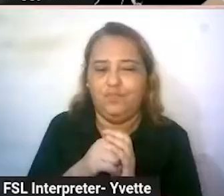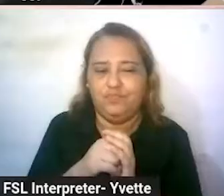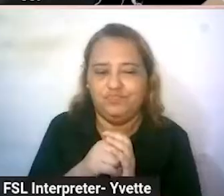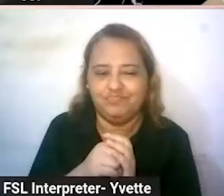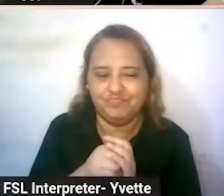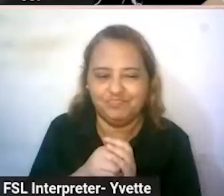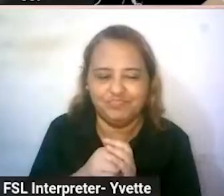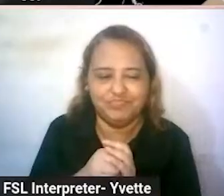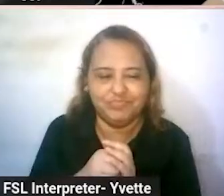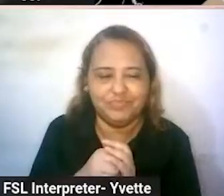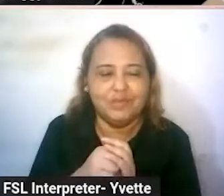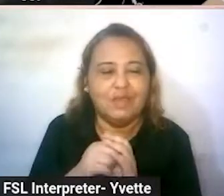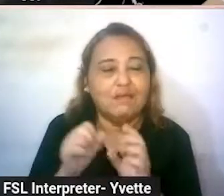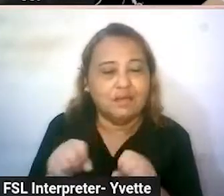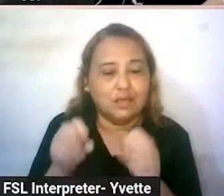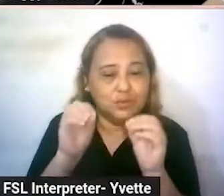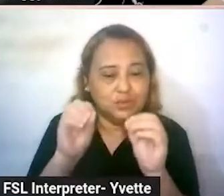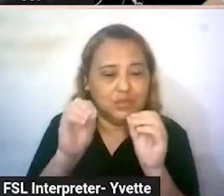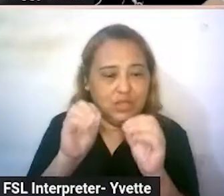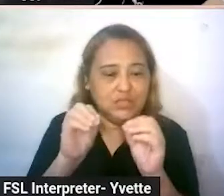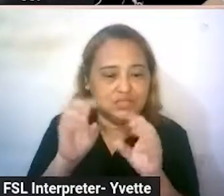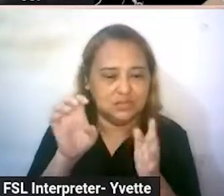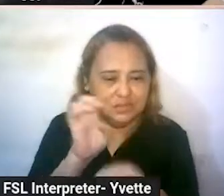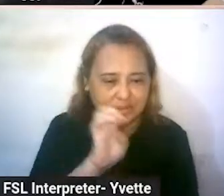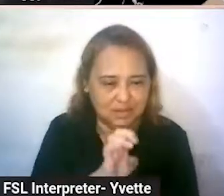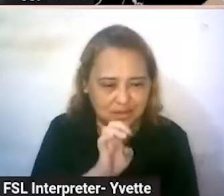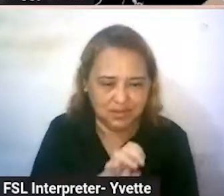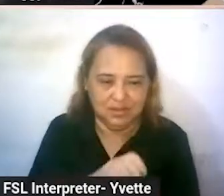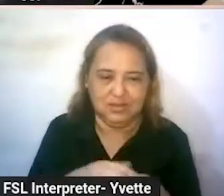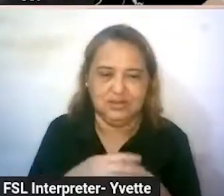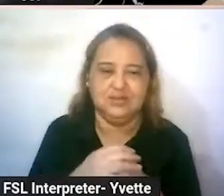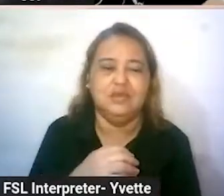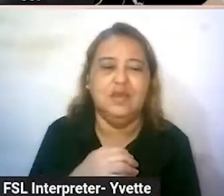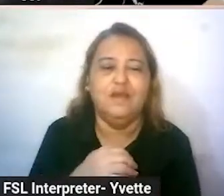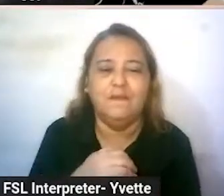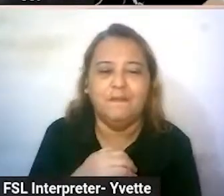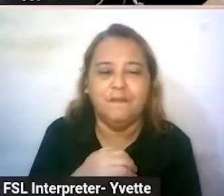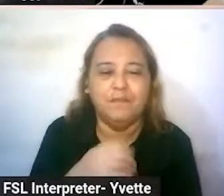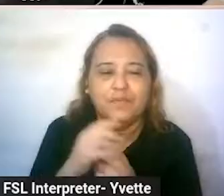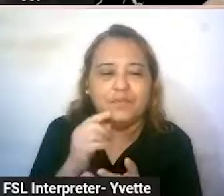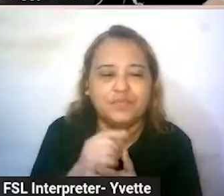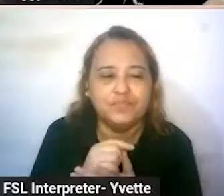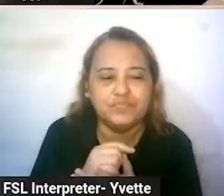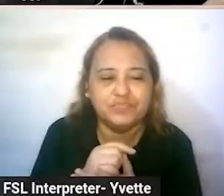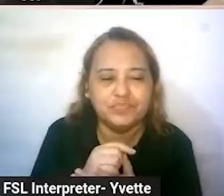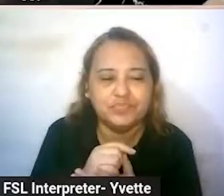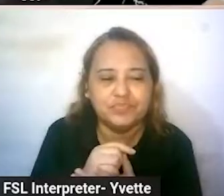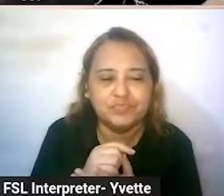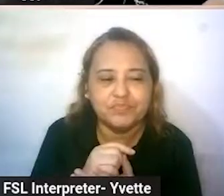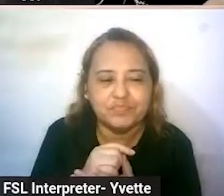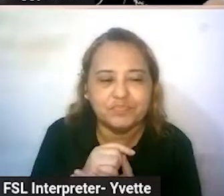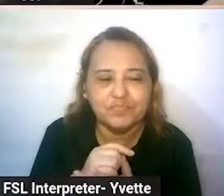English. That's why yung qualification was you should be a graduate of any four-year course. And